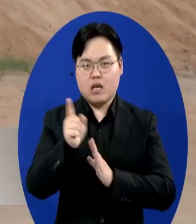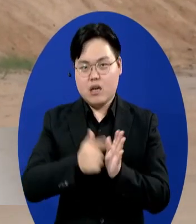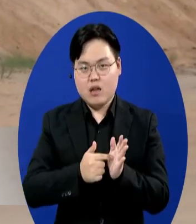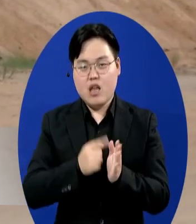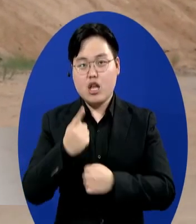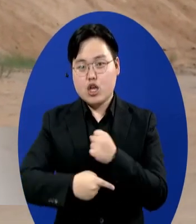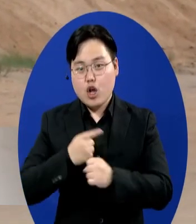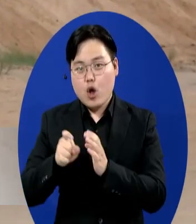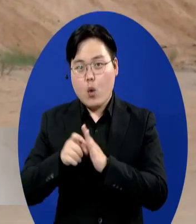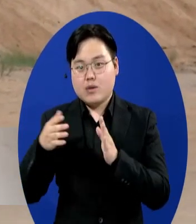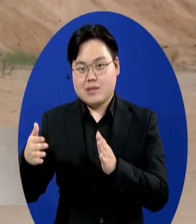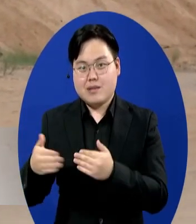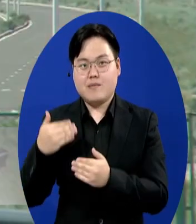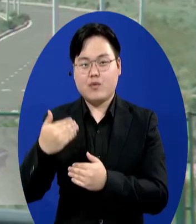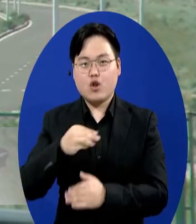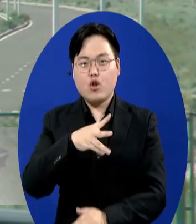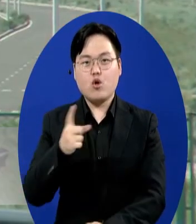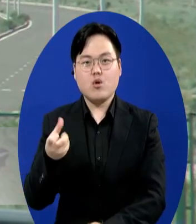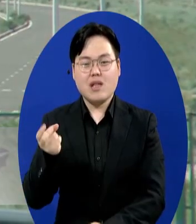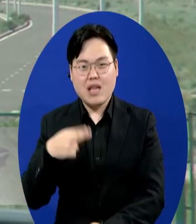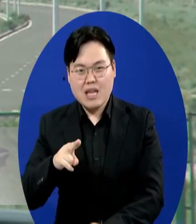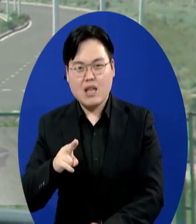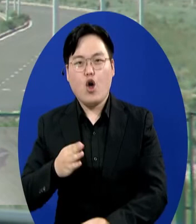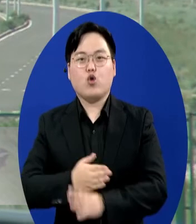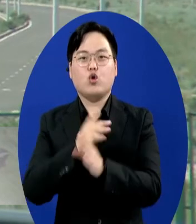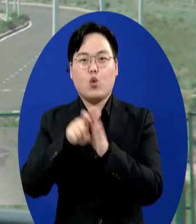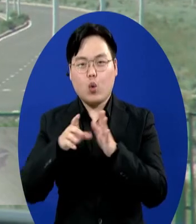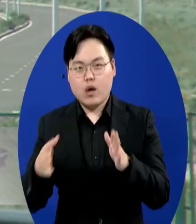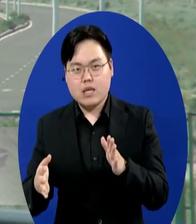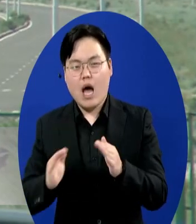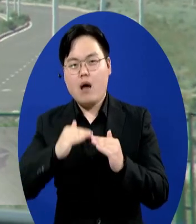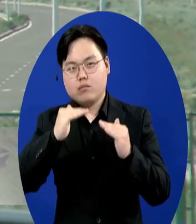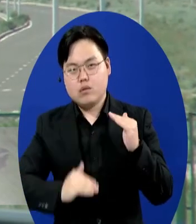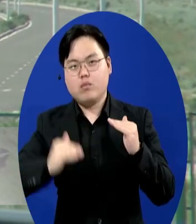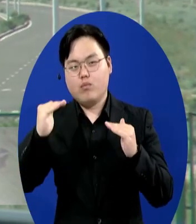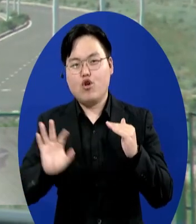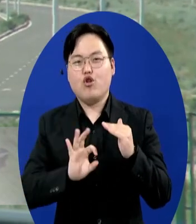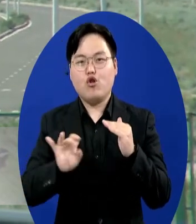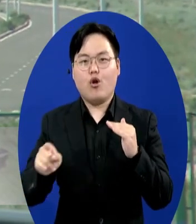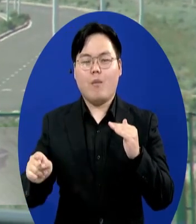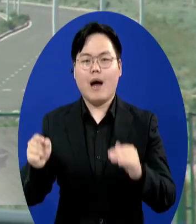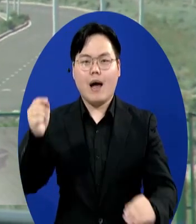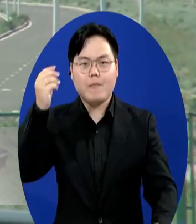жил гарын хугацаа өнгөрч байгаа түүхийн эдийн супер циклдч дуусах хугацаа үеч ирэх нь тодорхой байна.